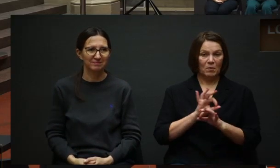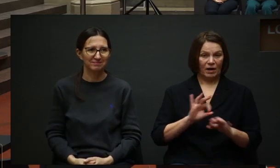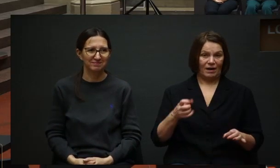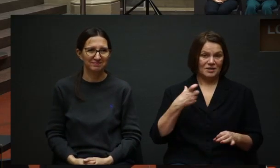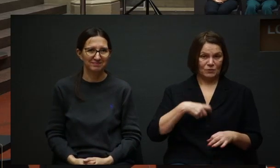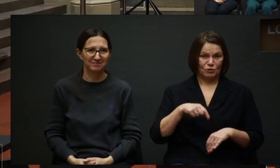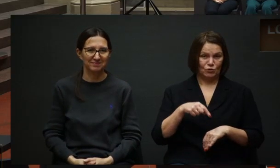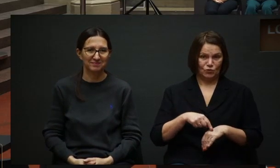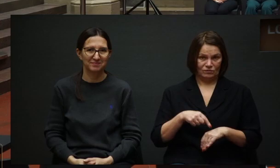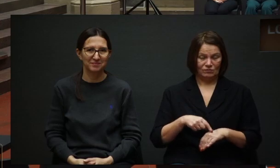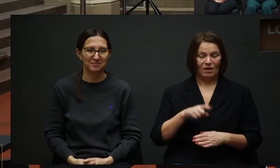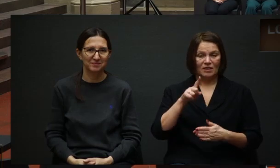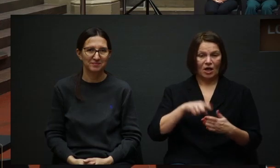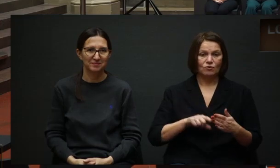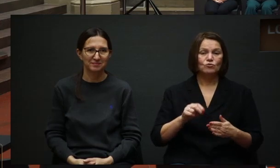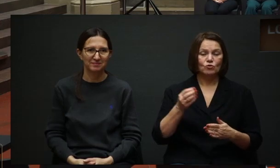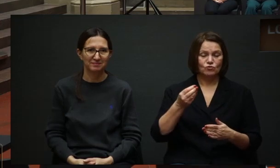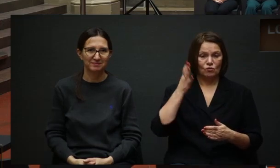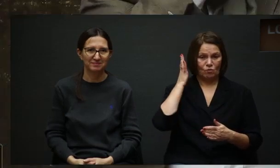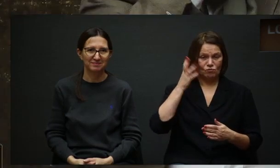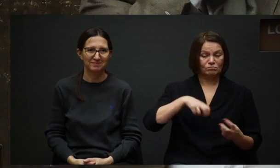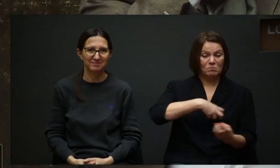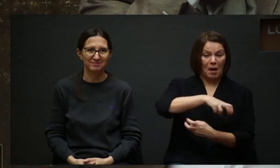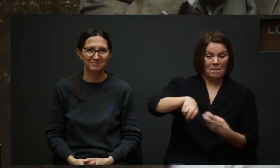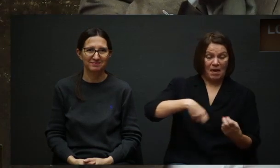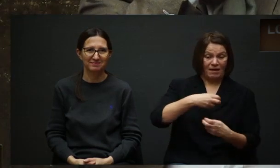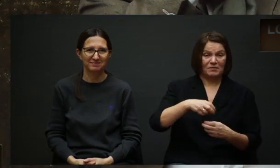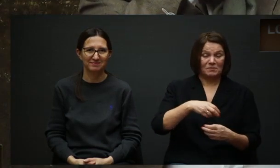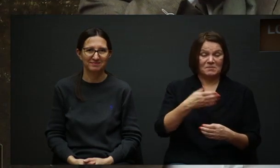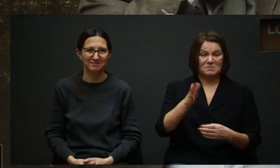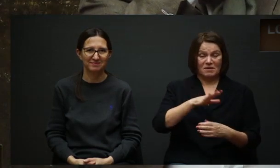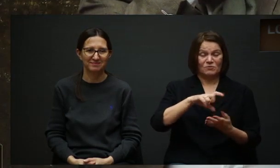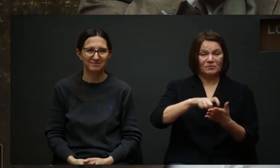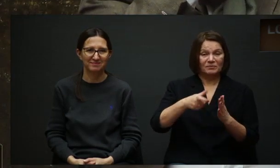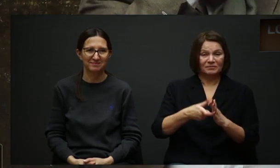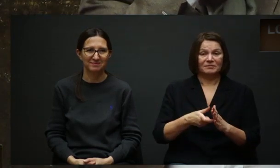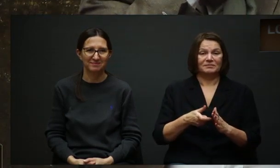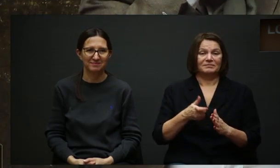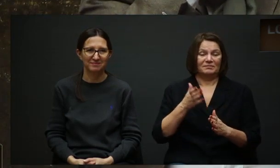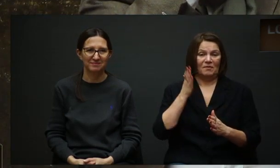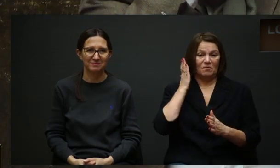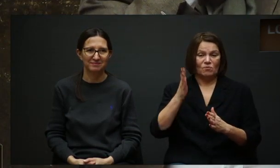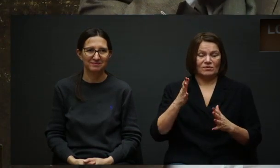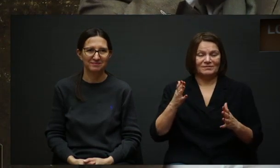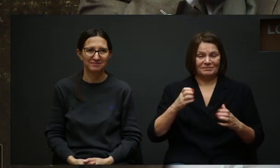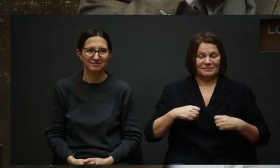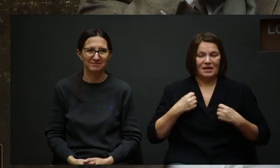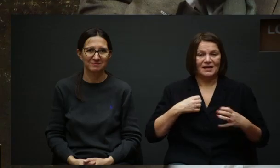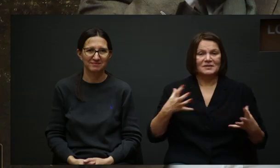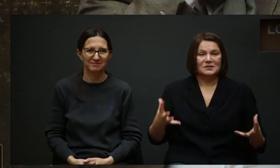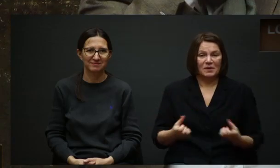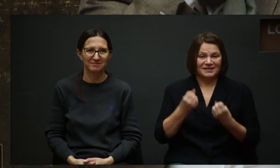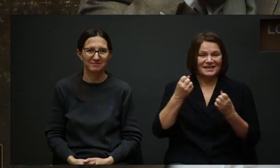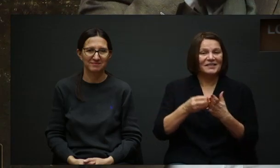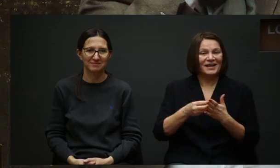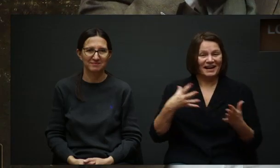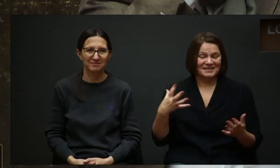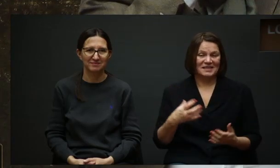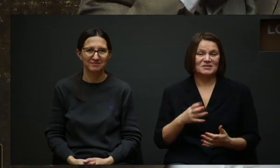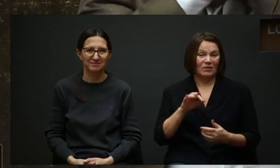чувствует. Надеюсь, что еще побегает между полотнами. И мы будем в ужасе бросаться, пытаясь спасти драгоценности от